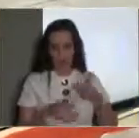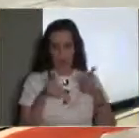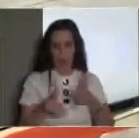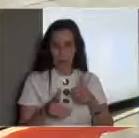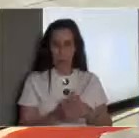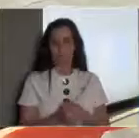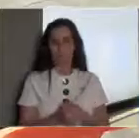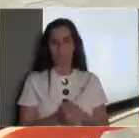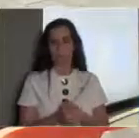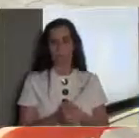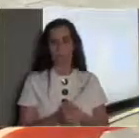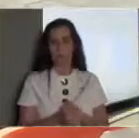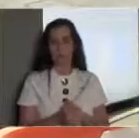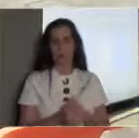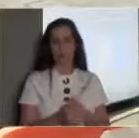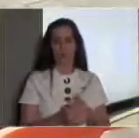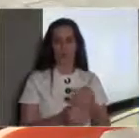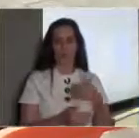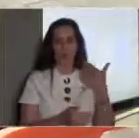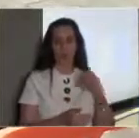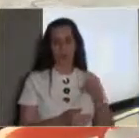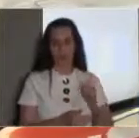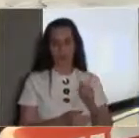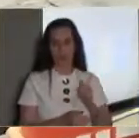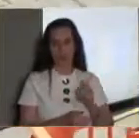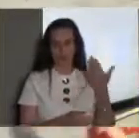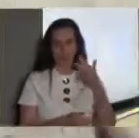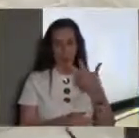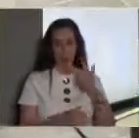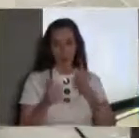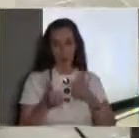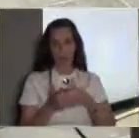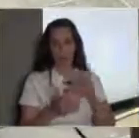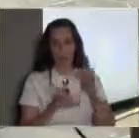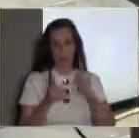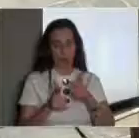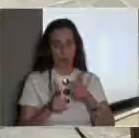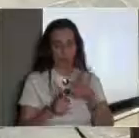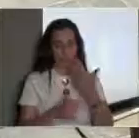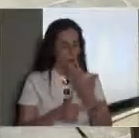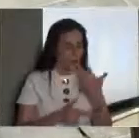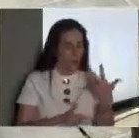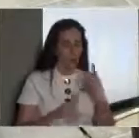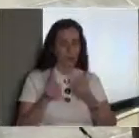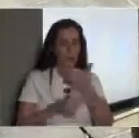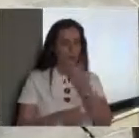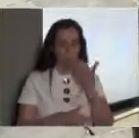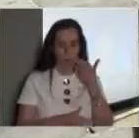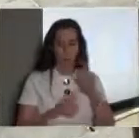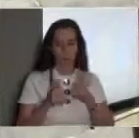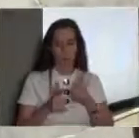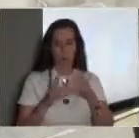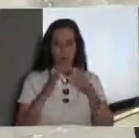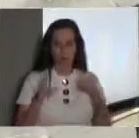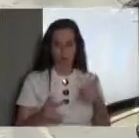קרביות. אני יוצא יחידה קרבית, הייתי שלוש מלחמות, מלחמת התשה, מלחמת יום כיפור